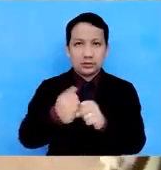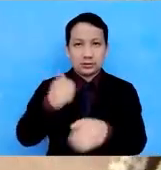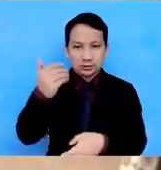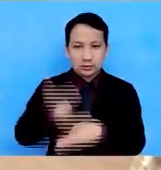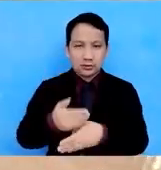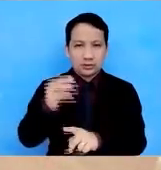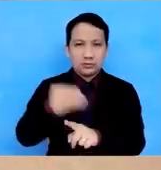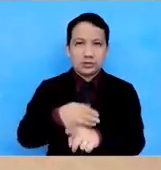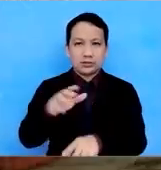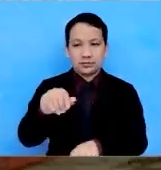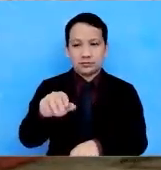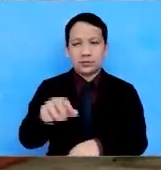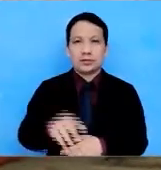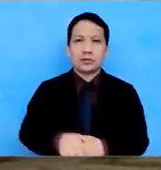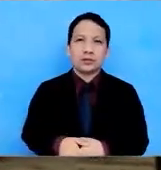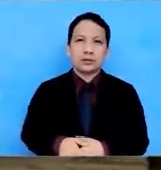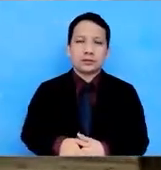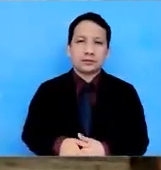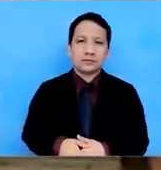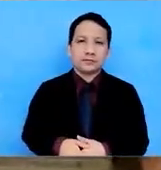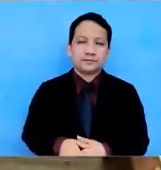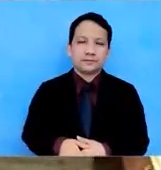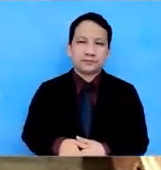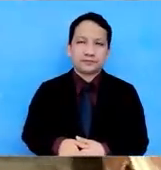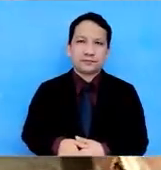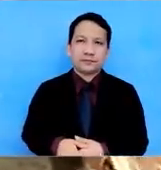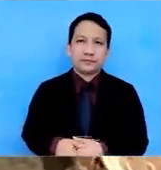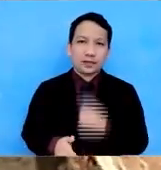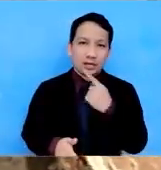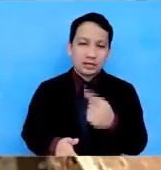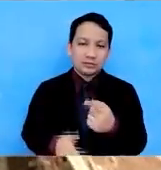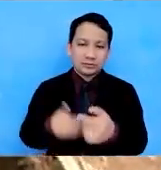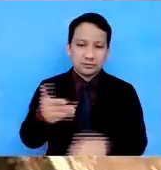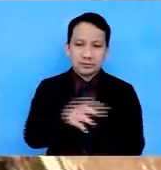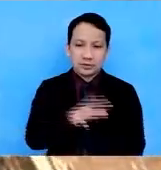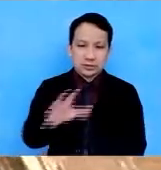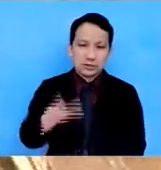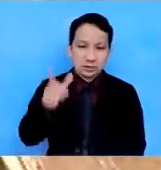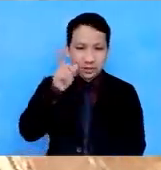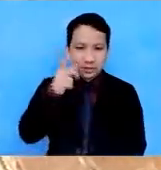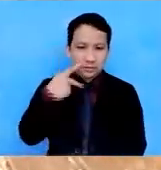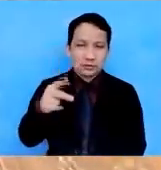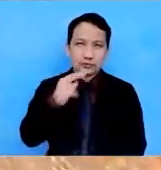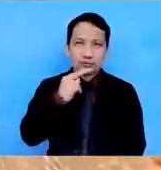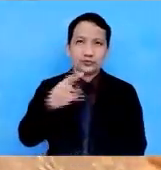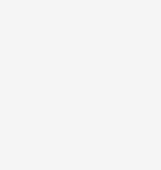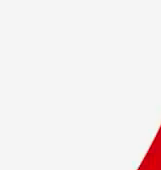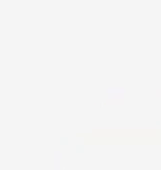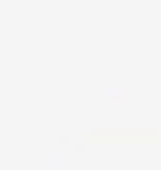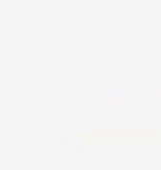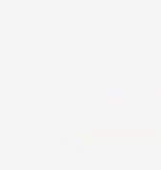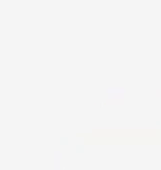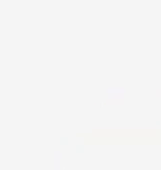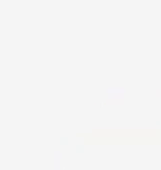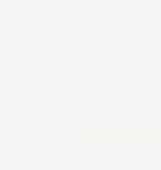15. Nagbabalita mula sa frontline, Laila Pangilinan, News 5.